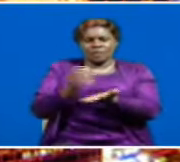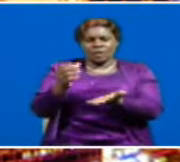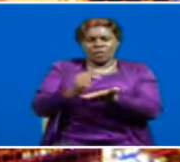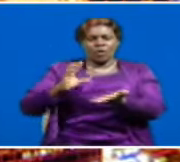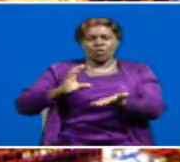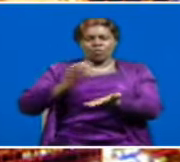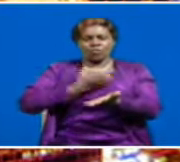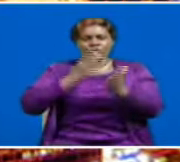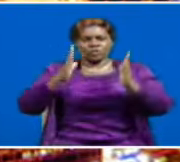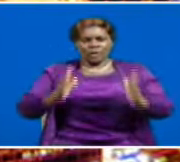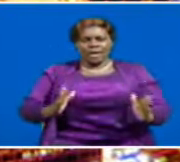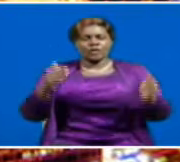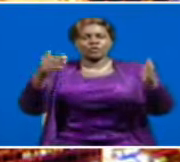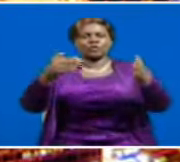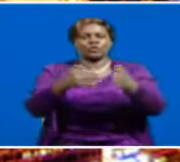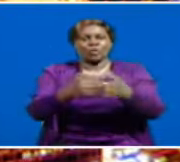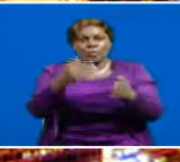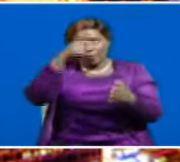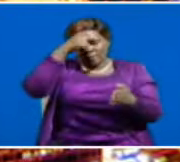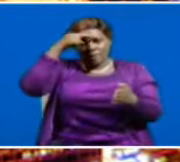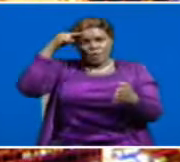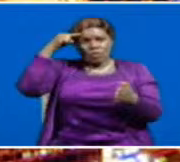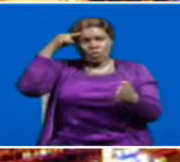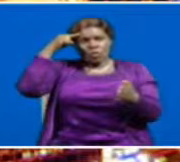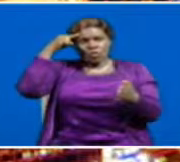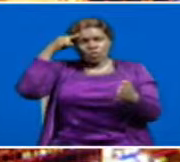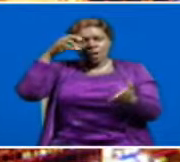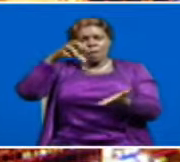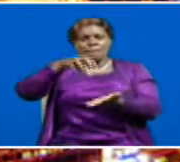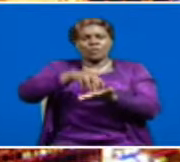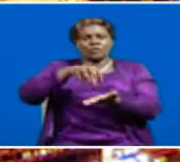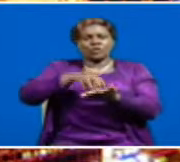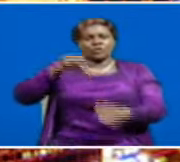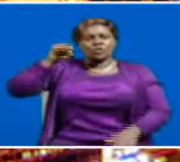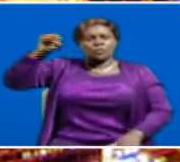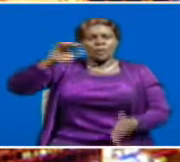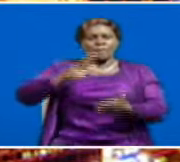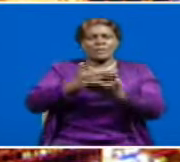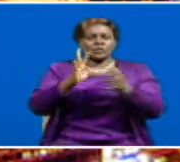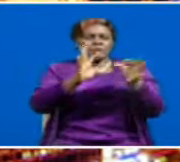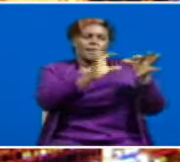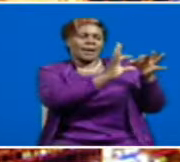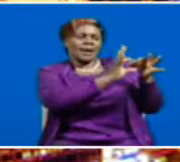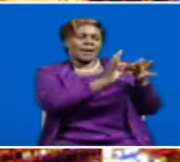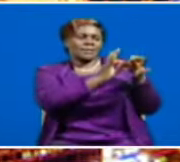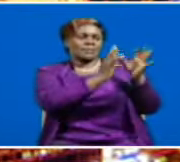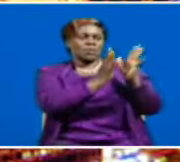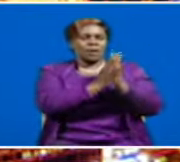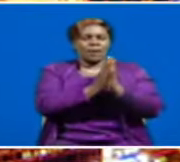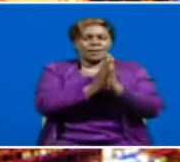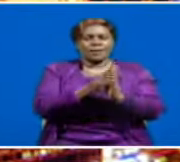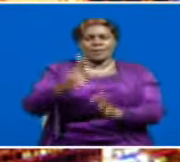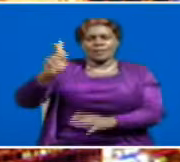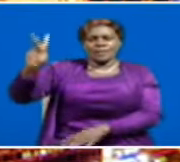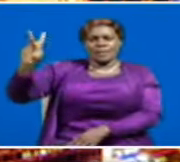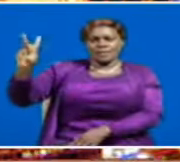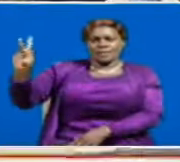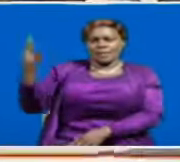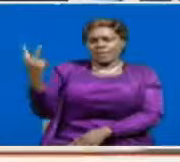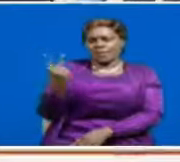makamishna wapya tayari umesitishwa kutokana na misimamo mikali ya kisiasa kati ya muungano wa Azimio na ule wa Kenya Kwanza.